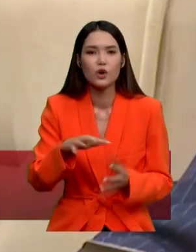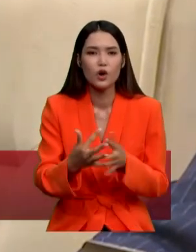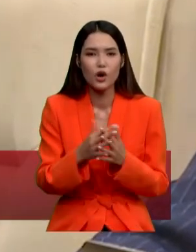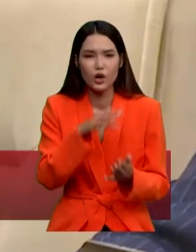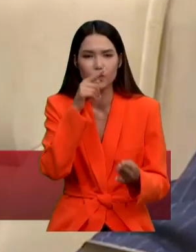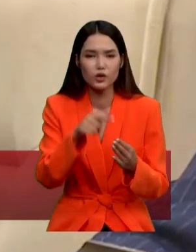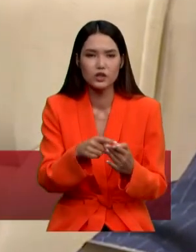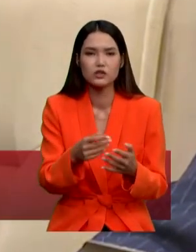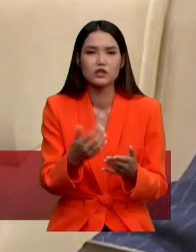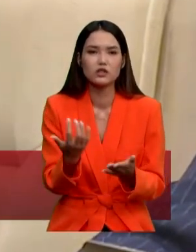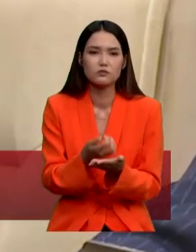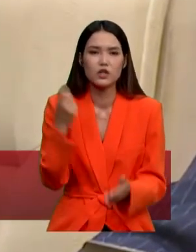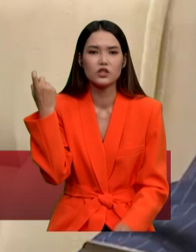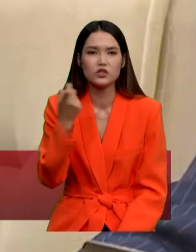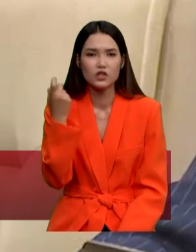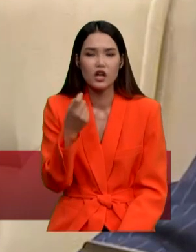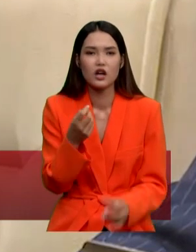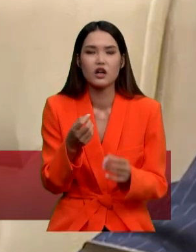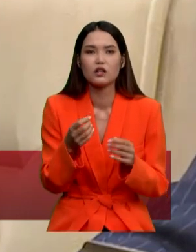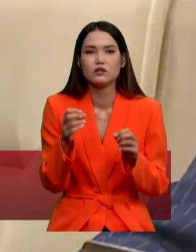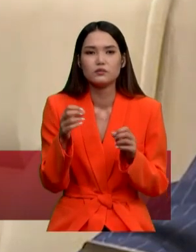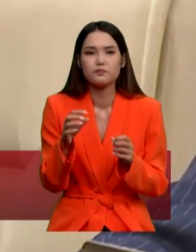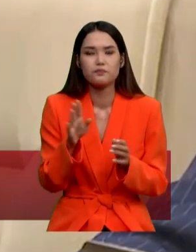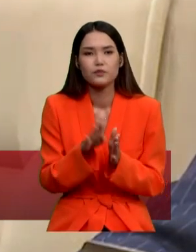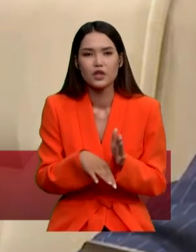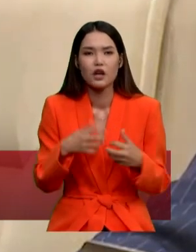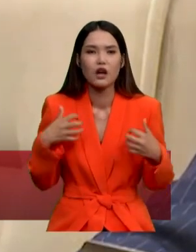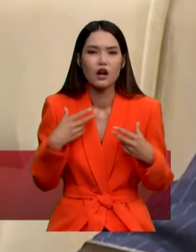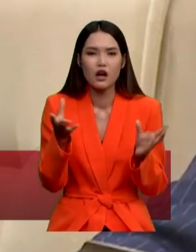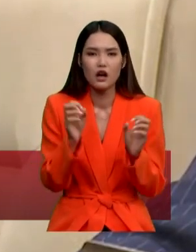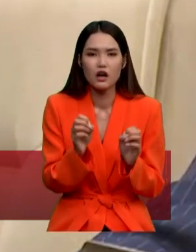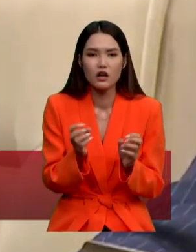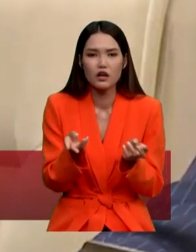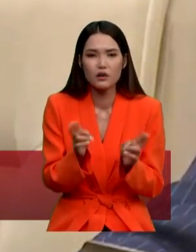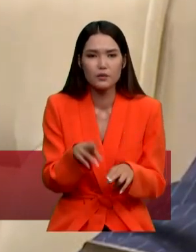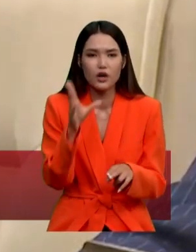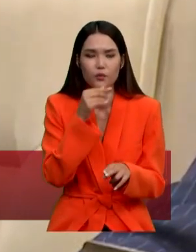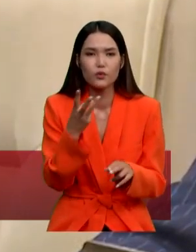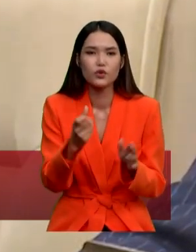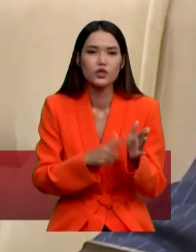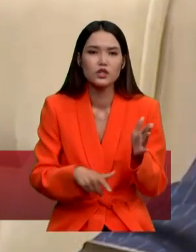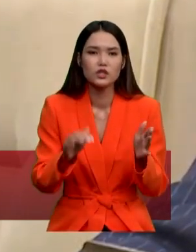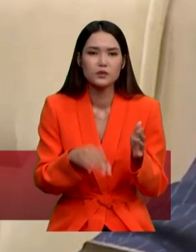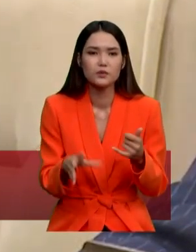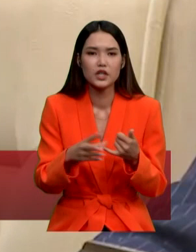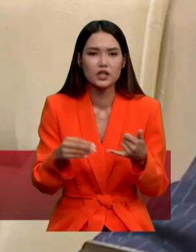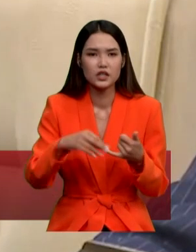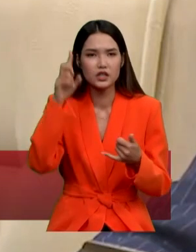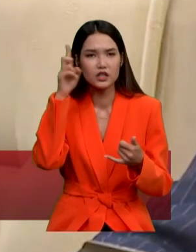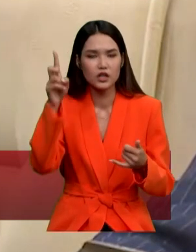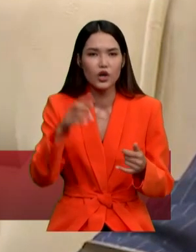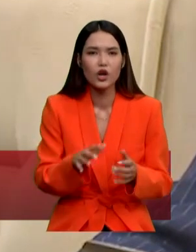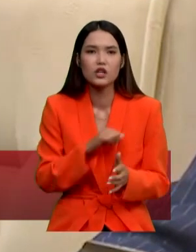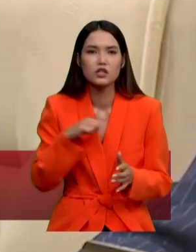баққан шаруалары жем шөпсіз қалуы мүмкін. Ол-олма. Бұл 370 мың гектарға жуық еліміздегі ең үлкен